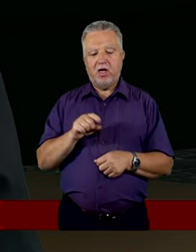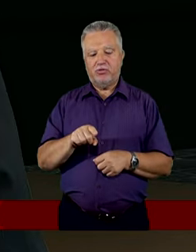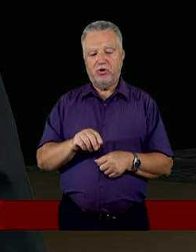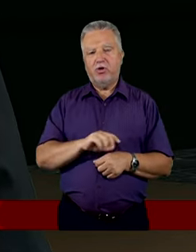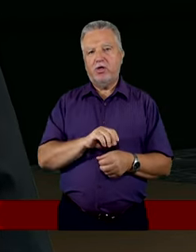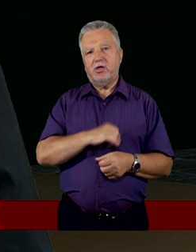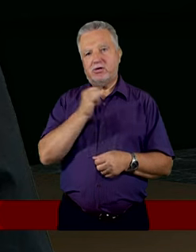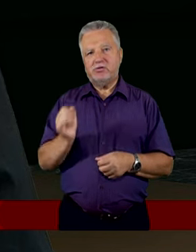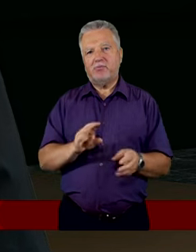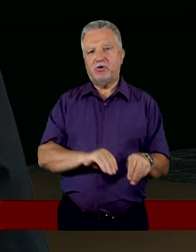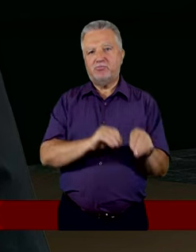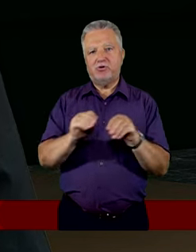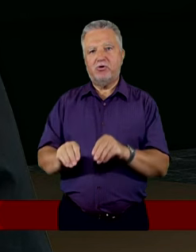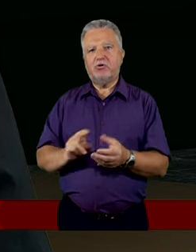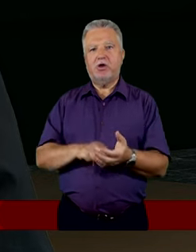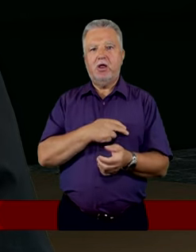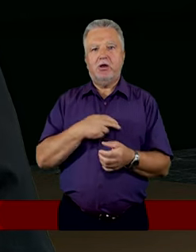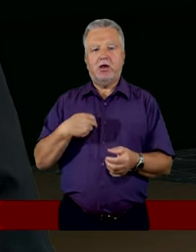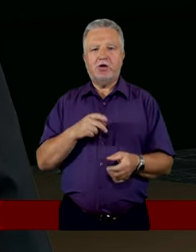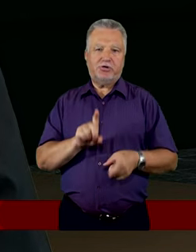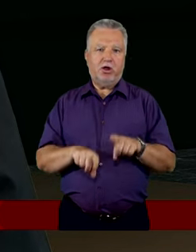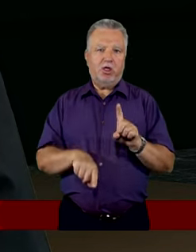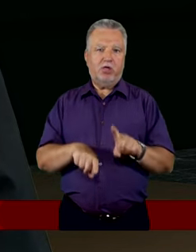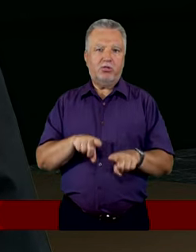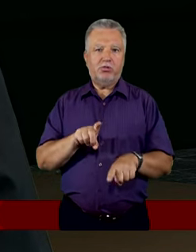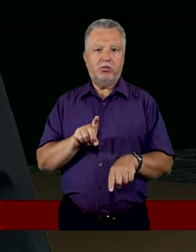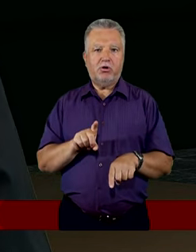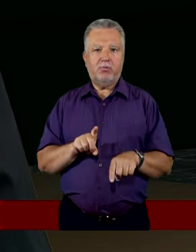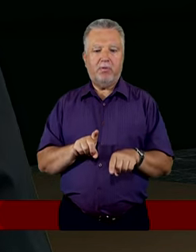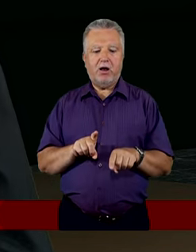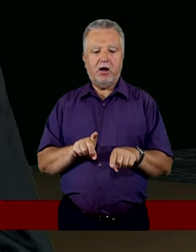na takie nasze normalne